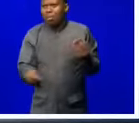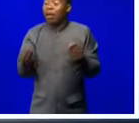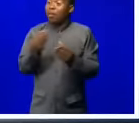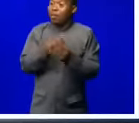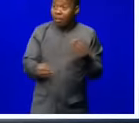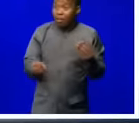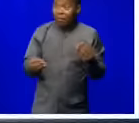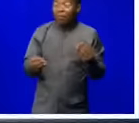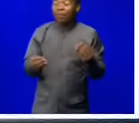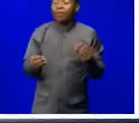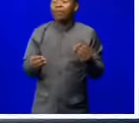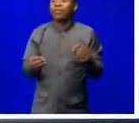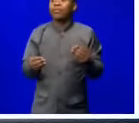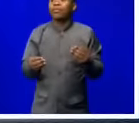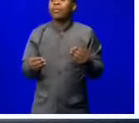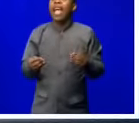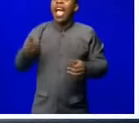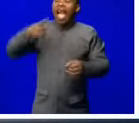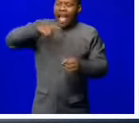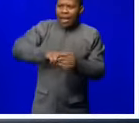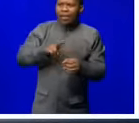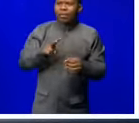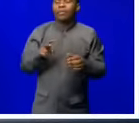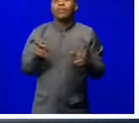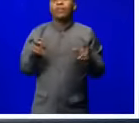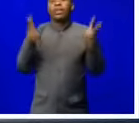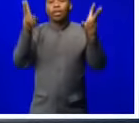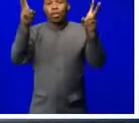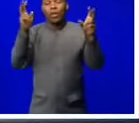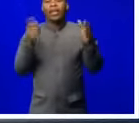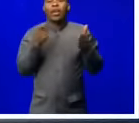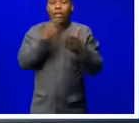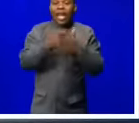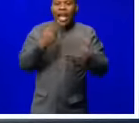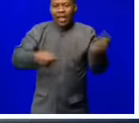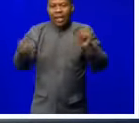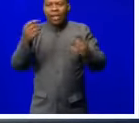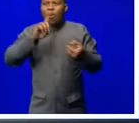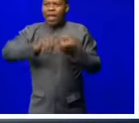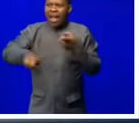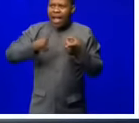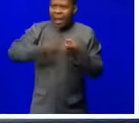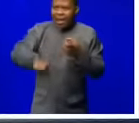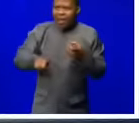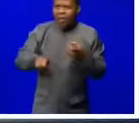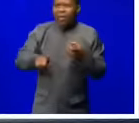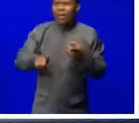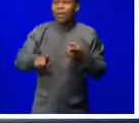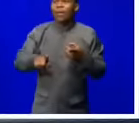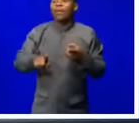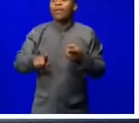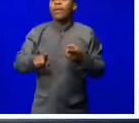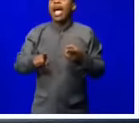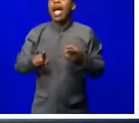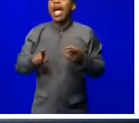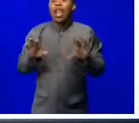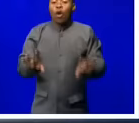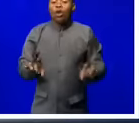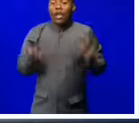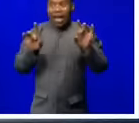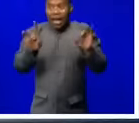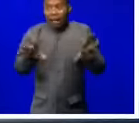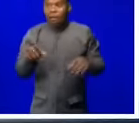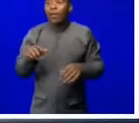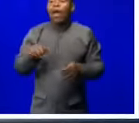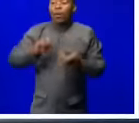kulenzebe yalonyaka kanzi ke saphinze sibuke naleto leti tsinza kuthengwa nekuthengiswa kwabadlali leti tsinza dona temdlalo we Australian Open uphumile